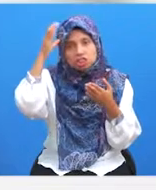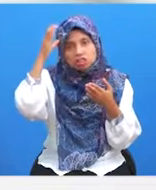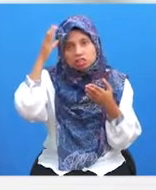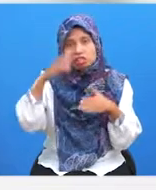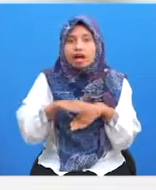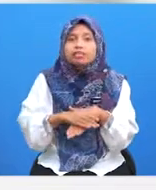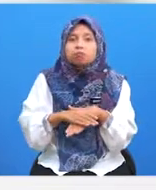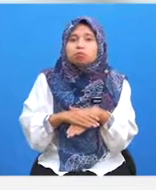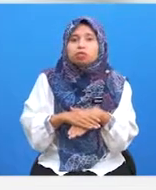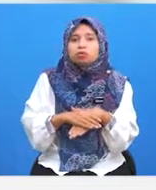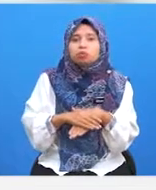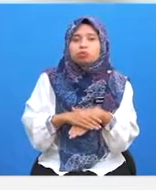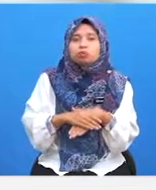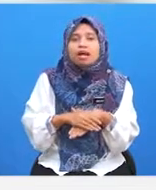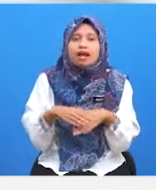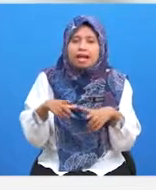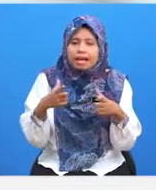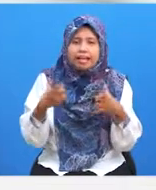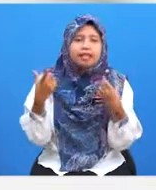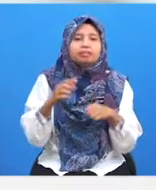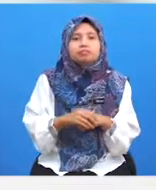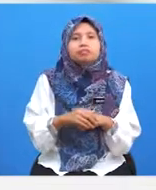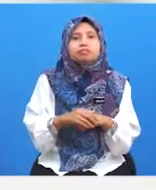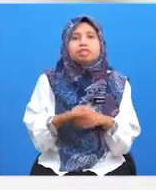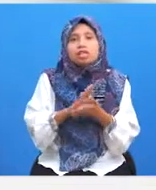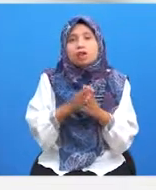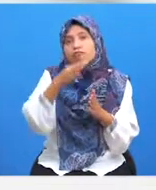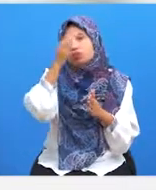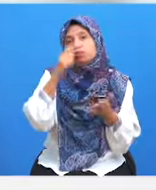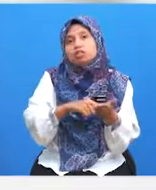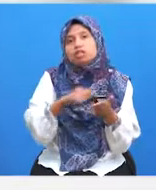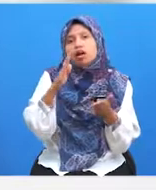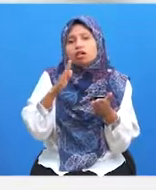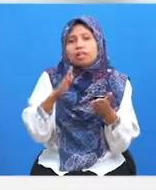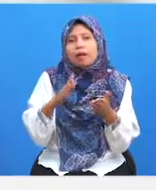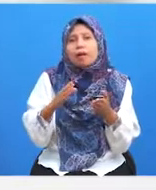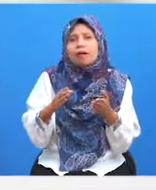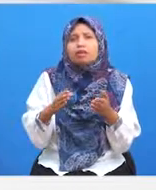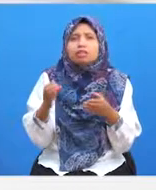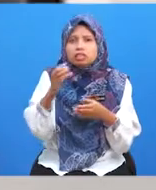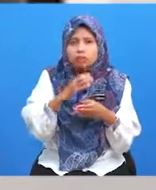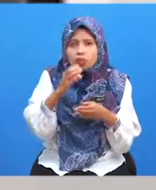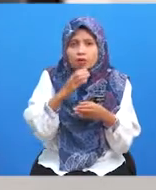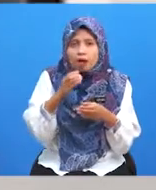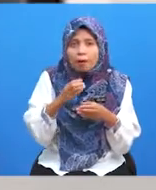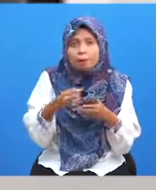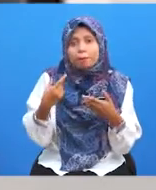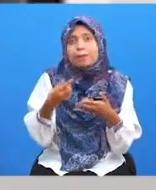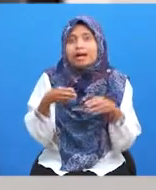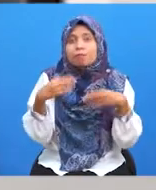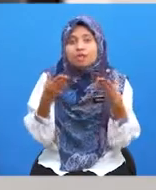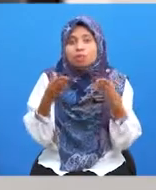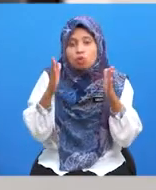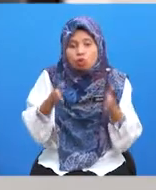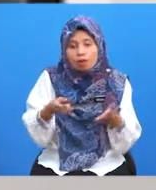agama dan adat resam bangsa jadi waktu ini akan mempengaruhi curah pembelanjaan pengguna Sebelum